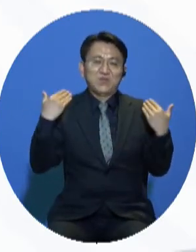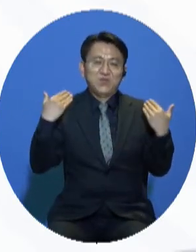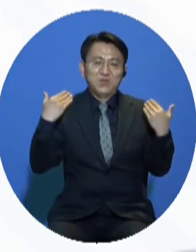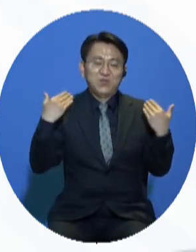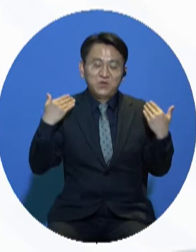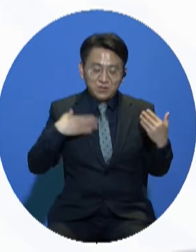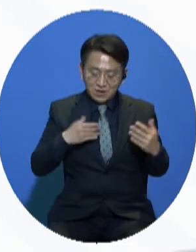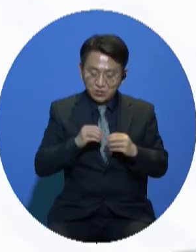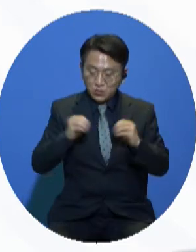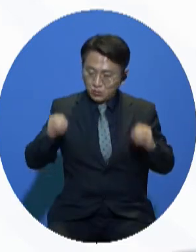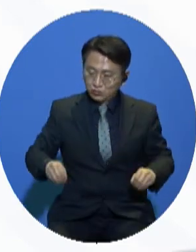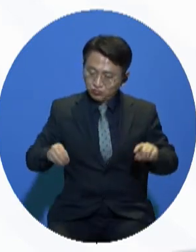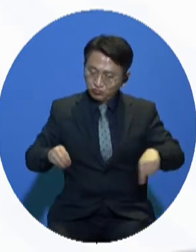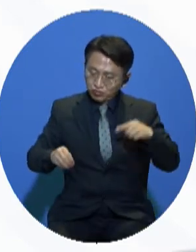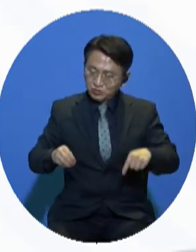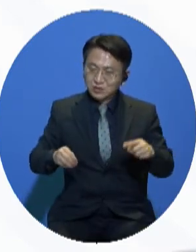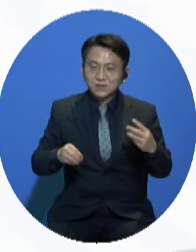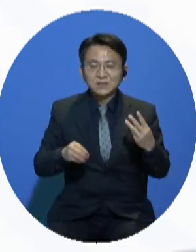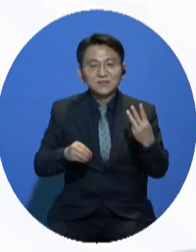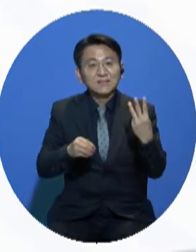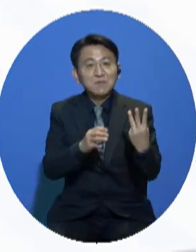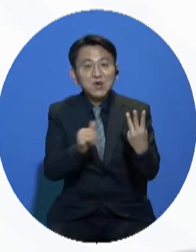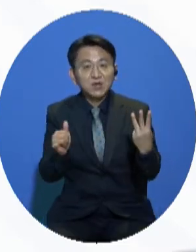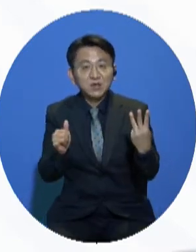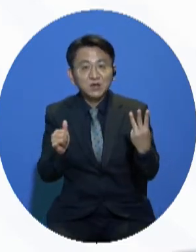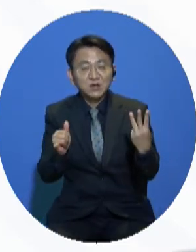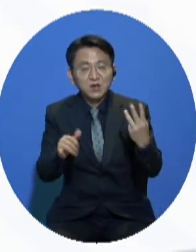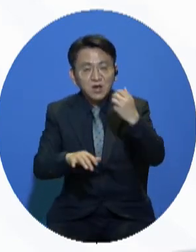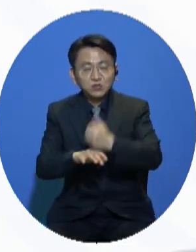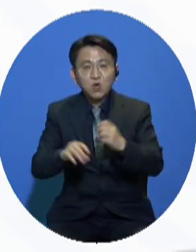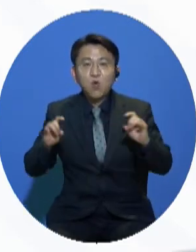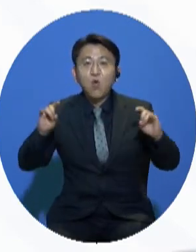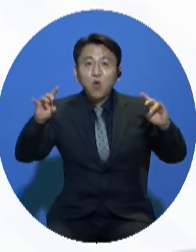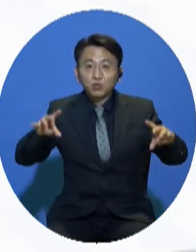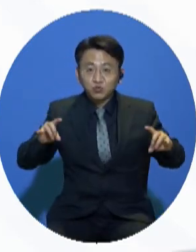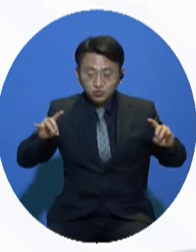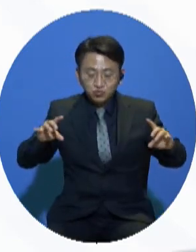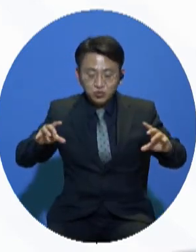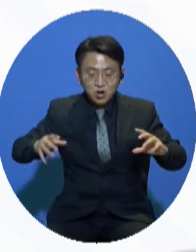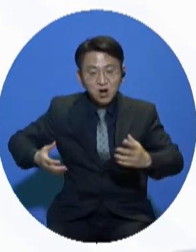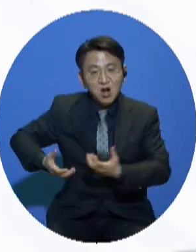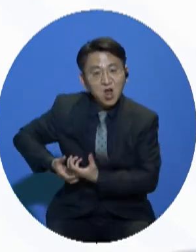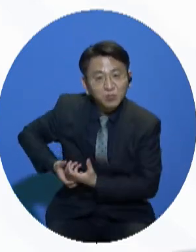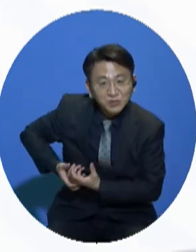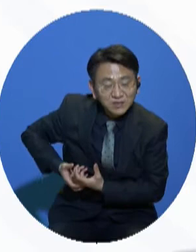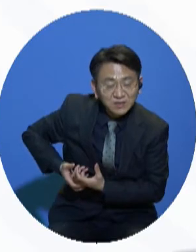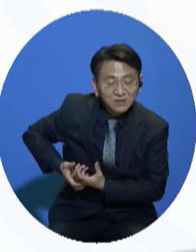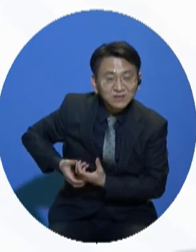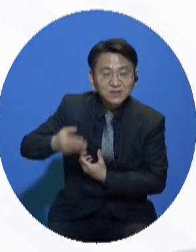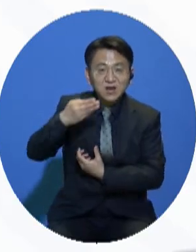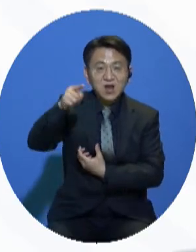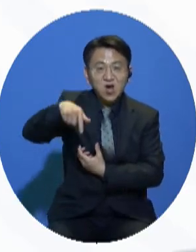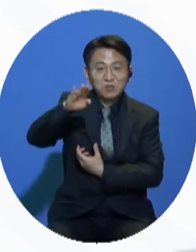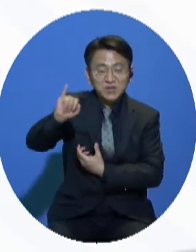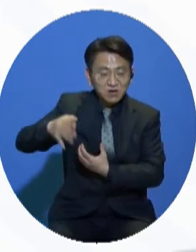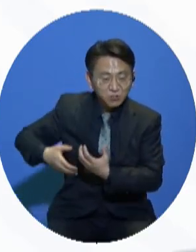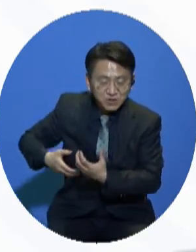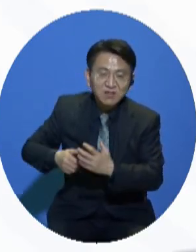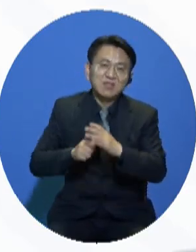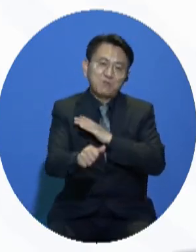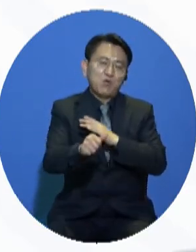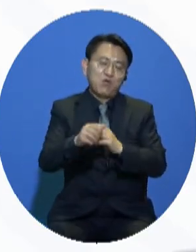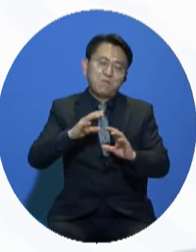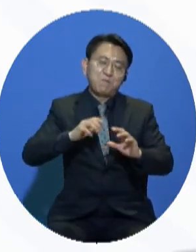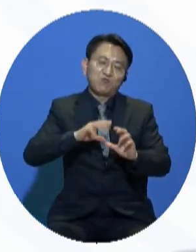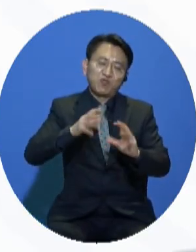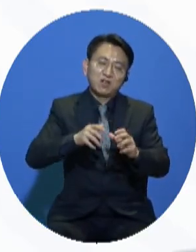제 동기 for 중에 every year at my 3명이 school. So 나중에 suddenly, 호주 couldn't 럭비 even make the relay team. 그 Right? I'm 대표팀에 the 가게 fastest kid at school in 되었습니다. 그래서 primary school. 저는